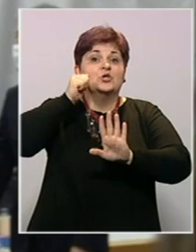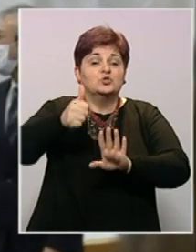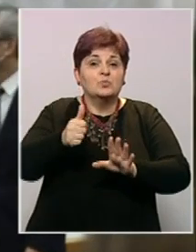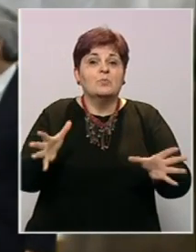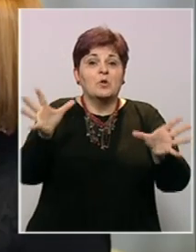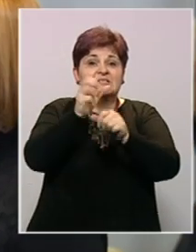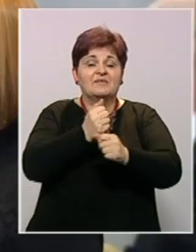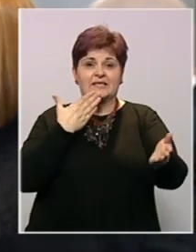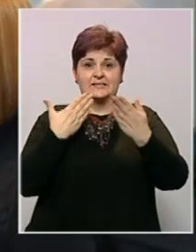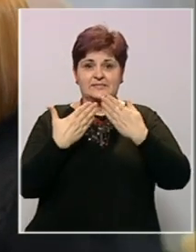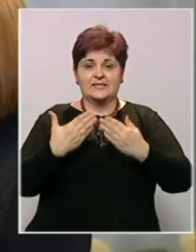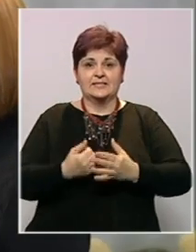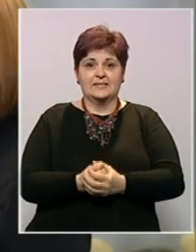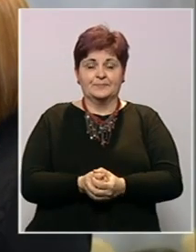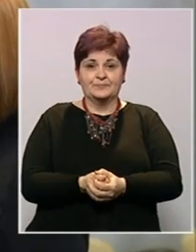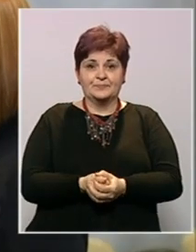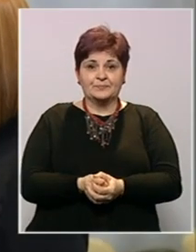sutra po okončanju zasjedanja.